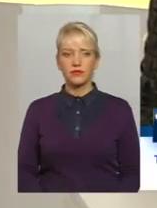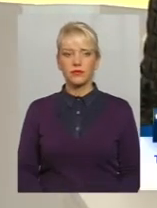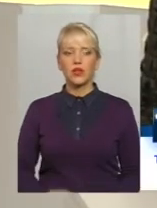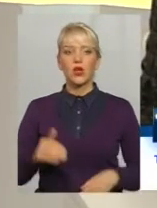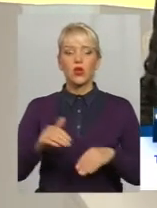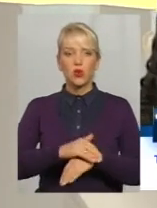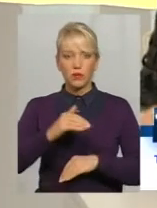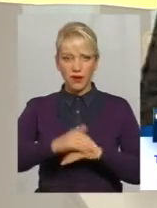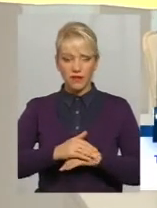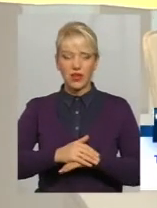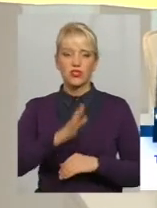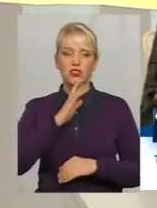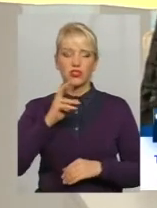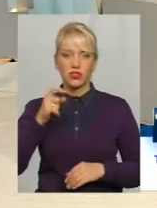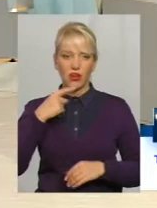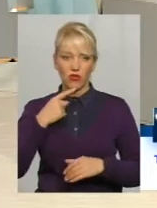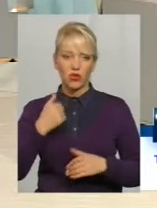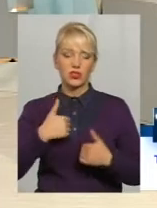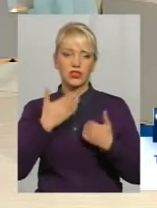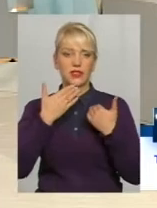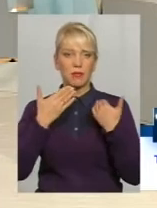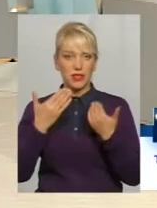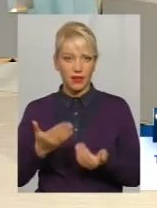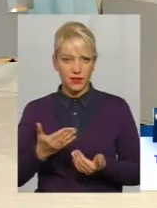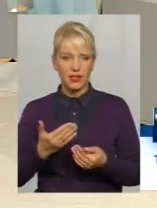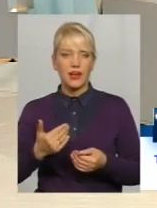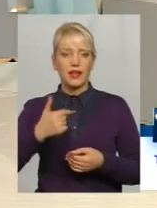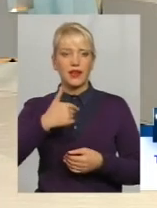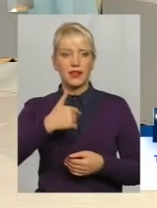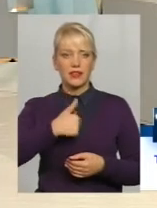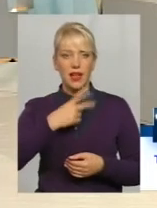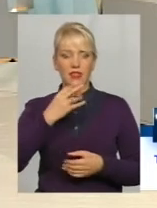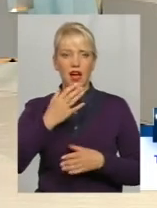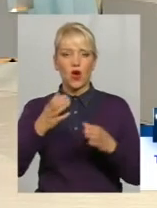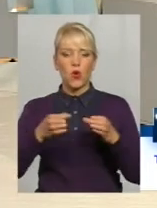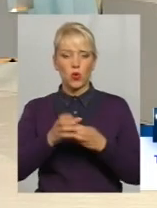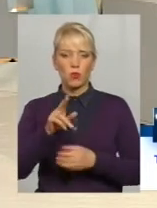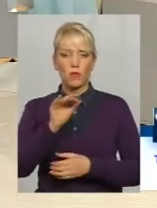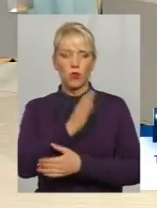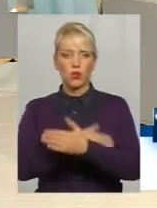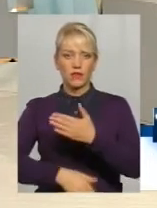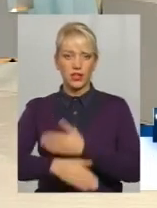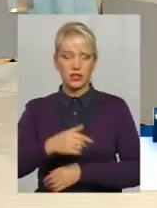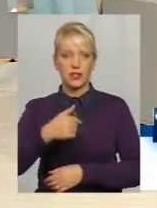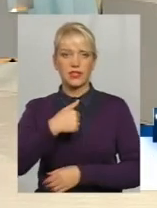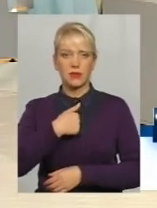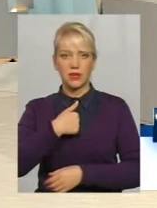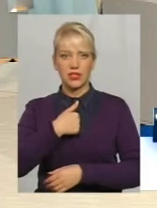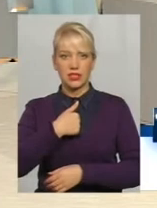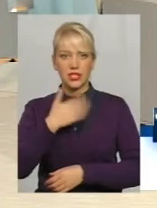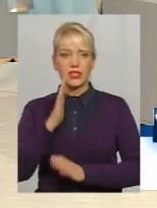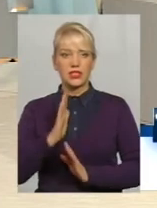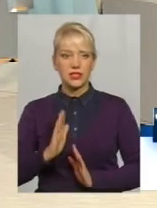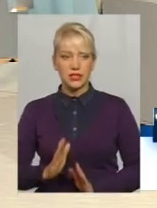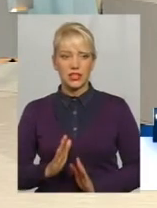Добрий вечір. Добрий вечір. Я хотіла запитати таке питання. Я на групі по інвалідності. Мені тільки 43